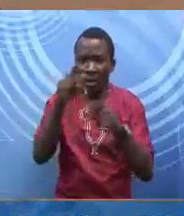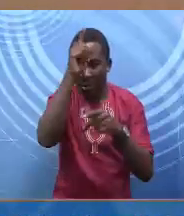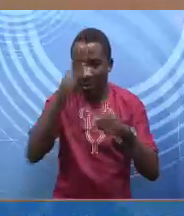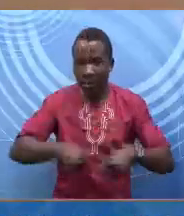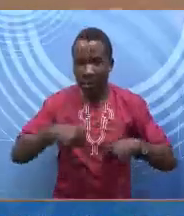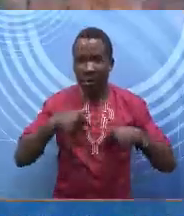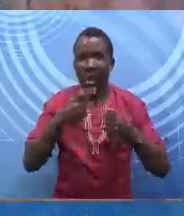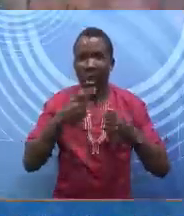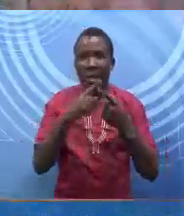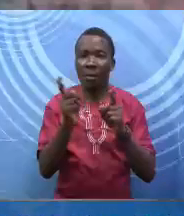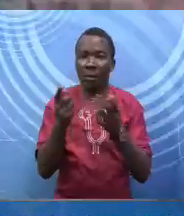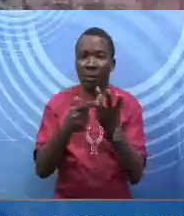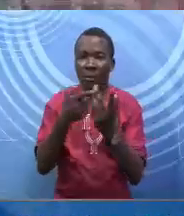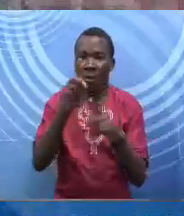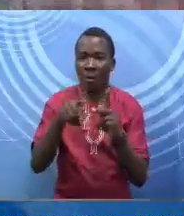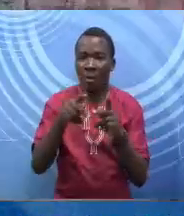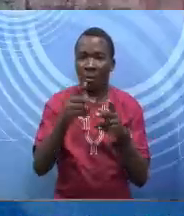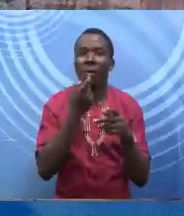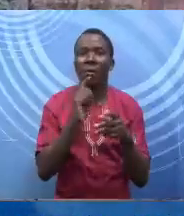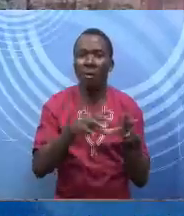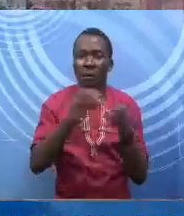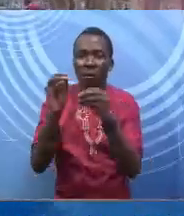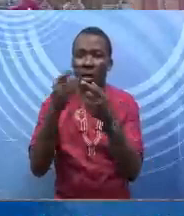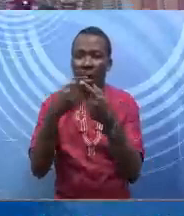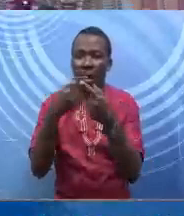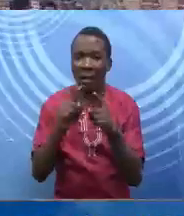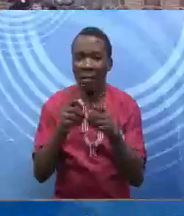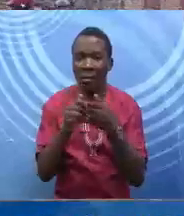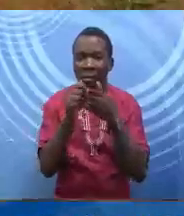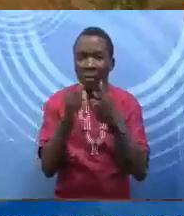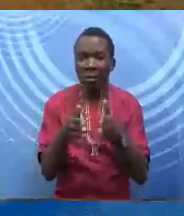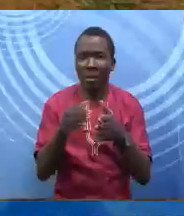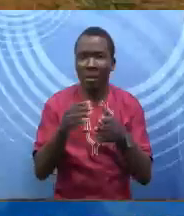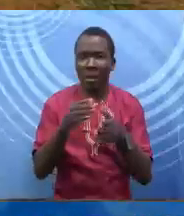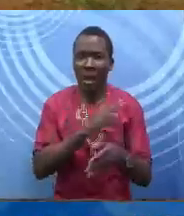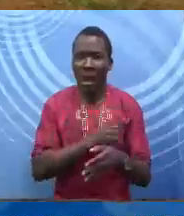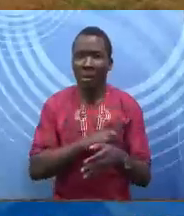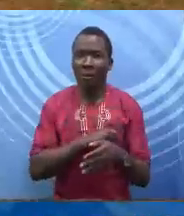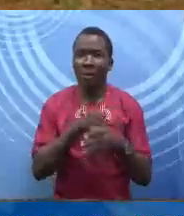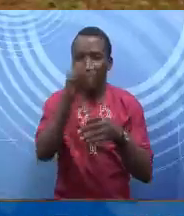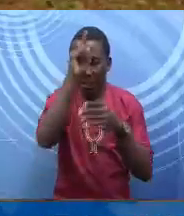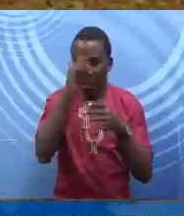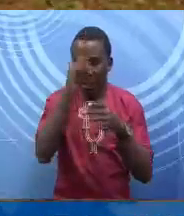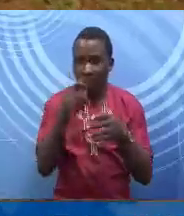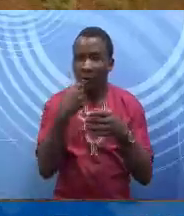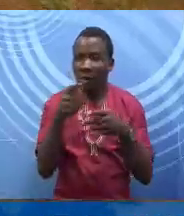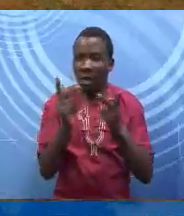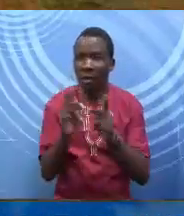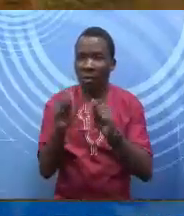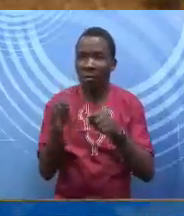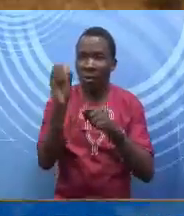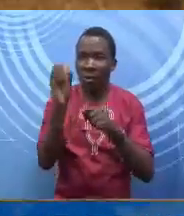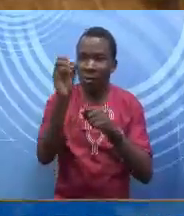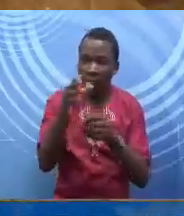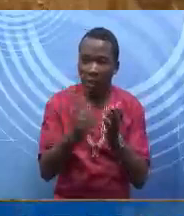wo bagomba kwimurwa kubera ikorwa ry'iyo mihanda gusa uyu muyobozi arahumuriza aba baturage avuga ko bigaragara ko hashobora guteza ibibazo hazajya hubakwa